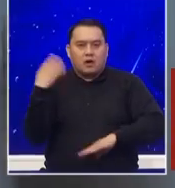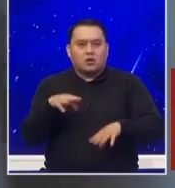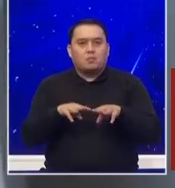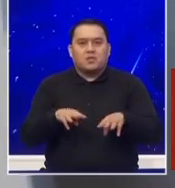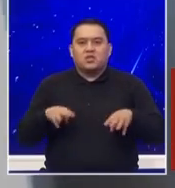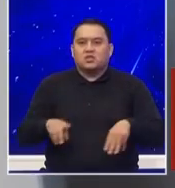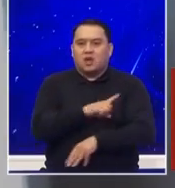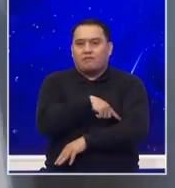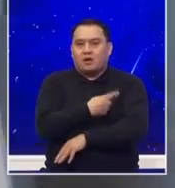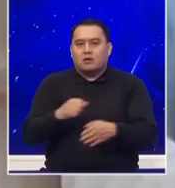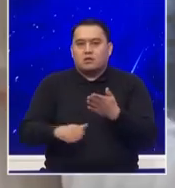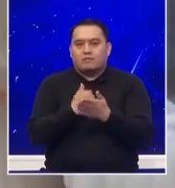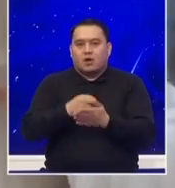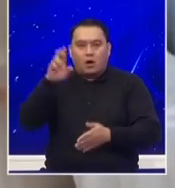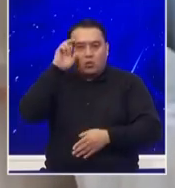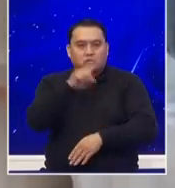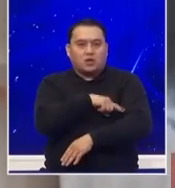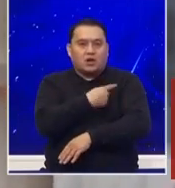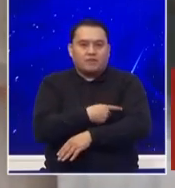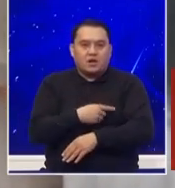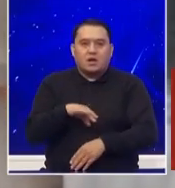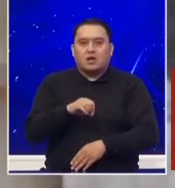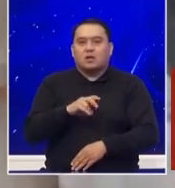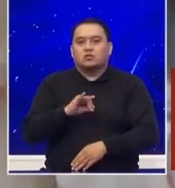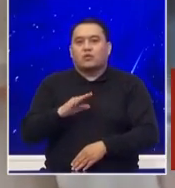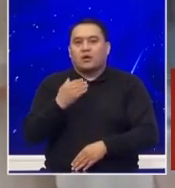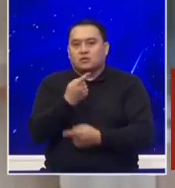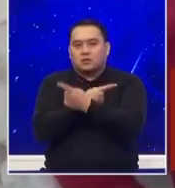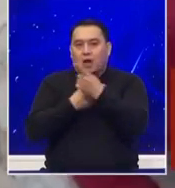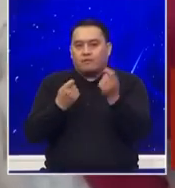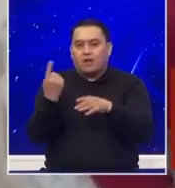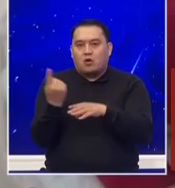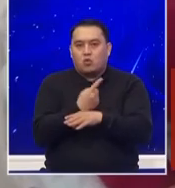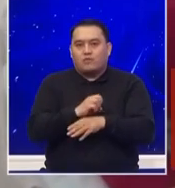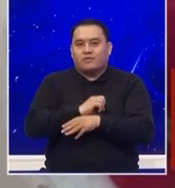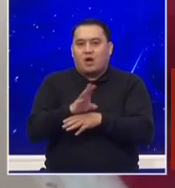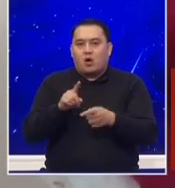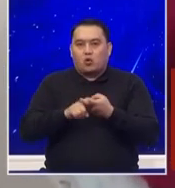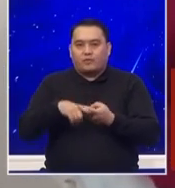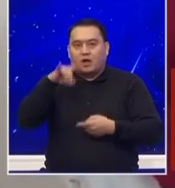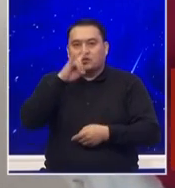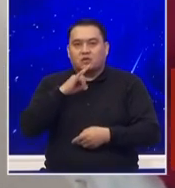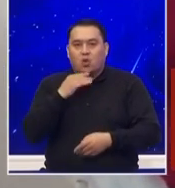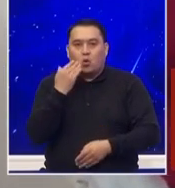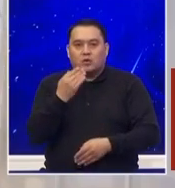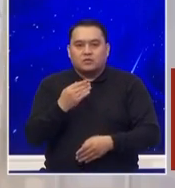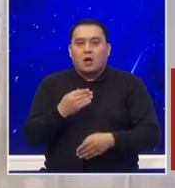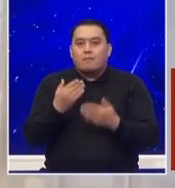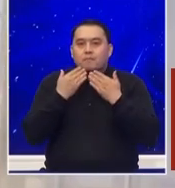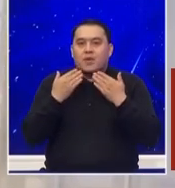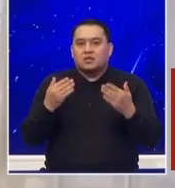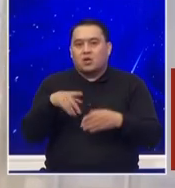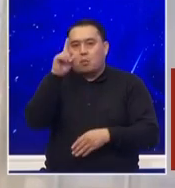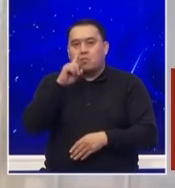вице-министр здравоохранения, главный государственный санитарный врач Ирлан Киясов заявил о второй волне коронавируса в Казахстане. По его словам, в